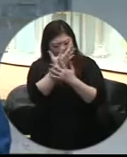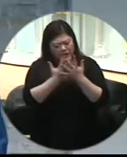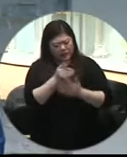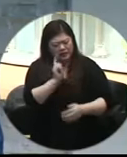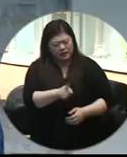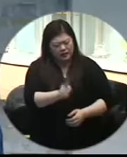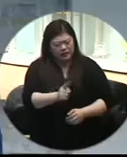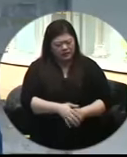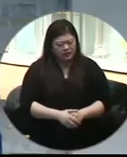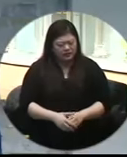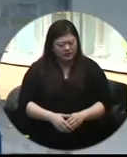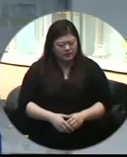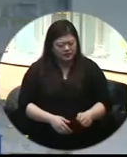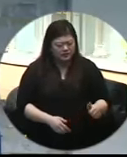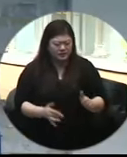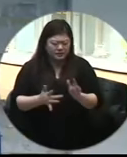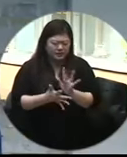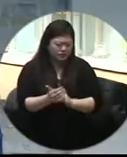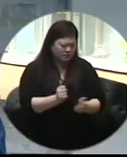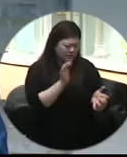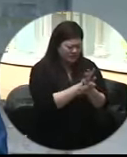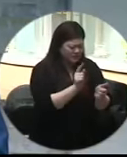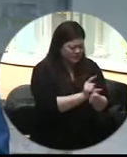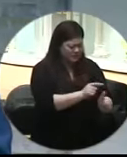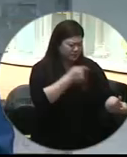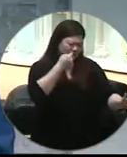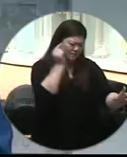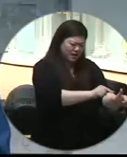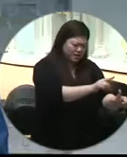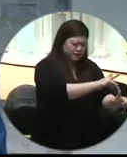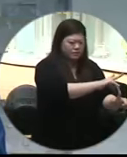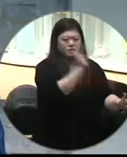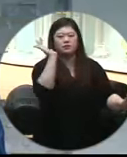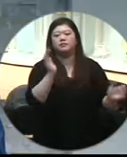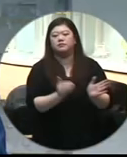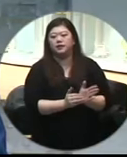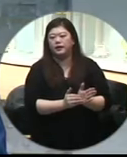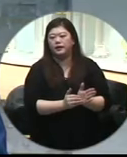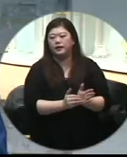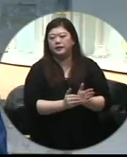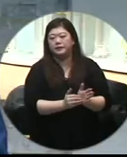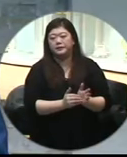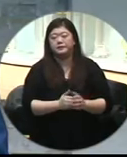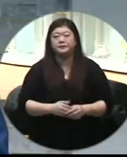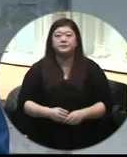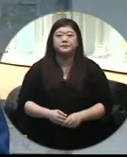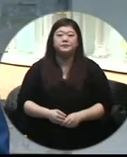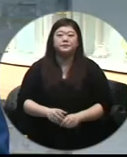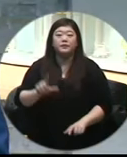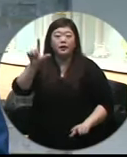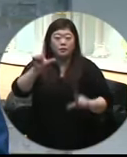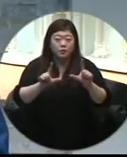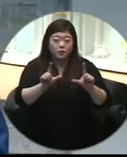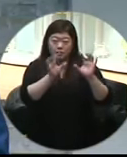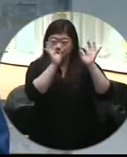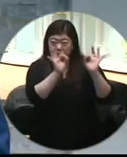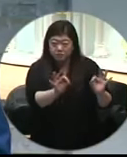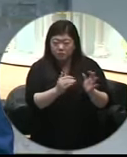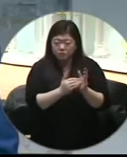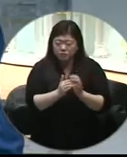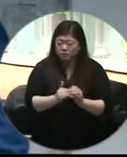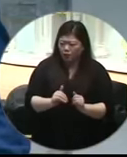들린 아이를 예수님이 직접 그렇게 치유를 해 주십니다. 43절에 보면 그 모습을 본 사람들이